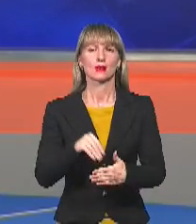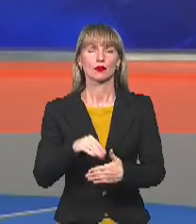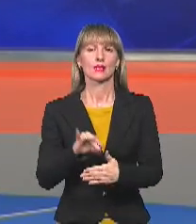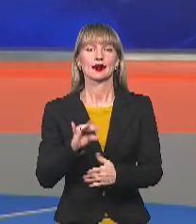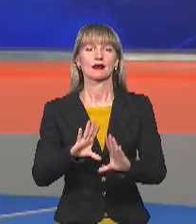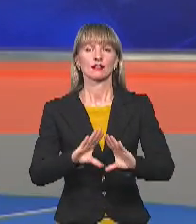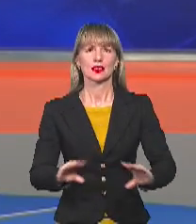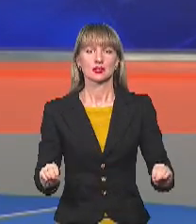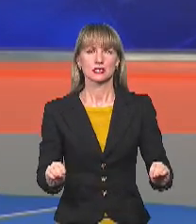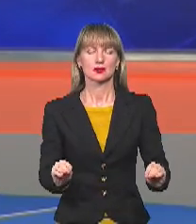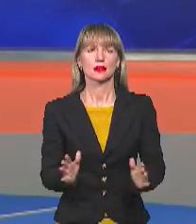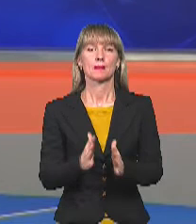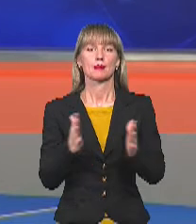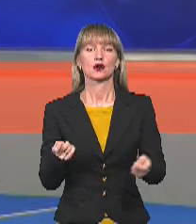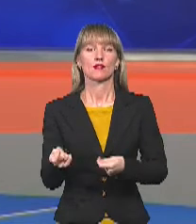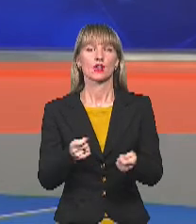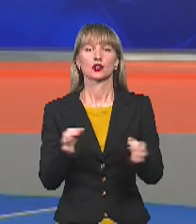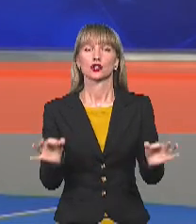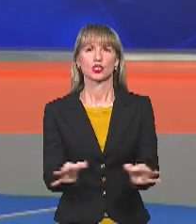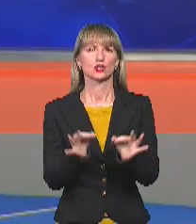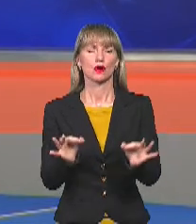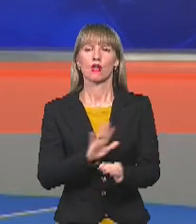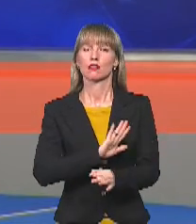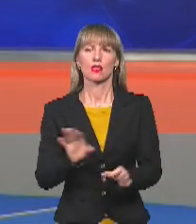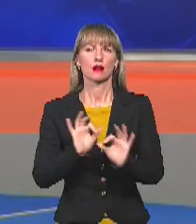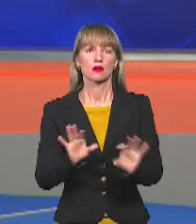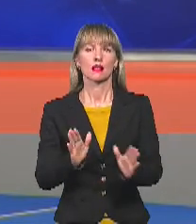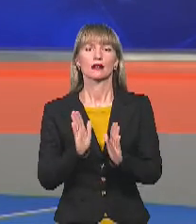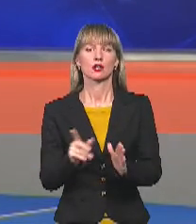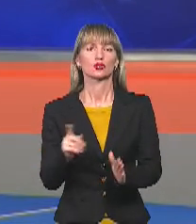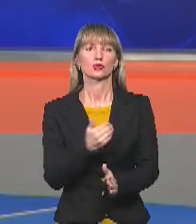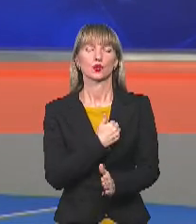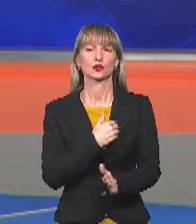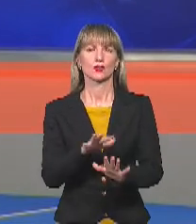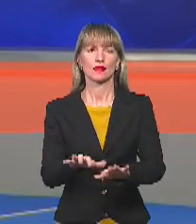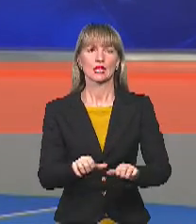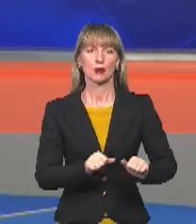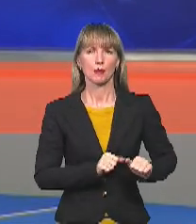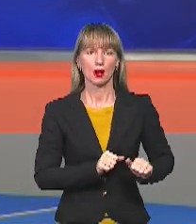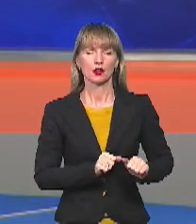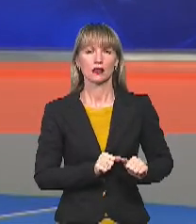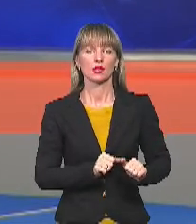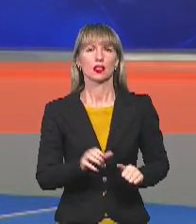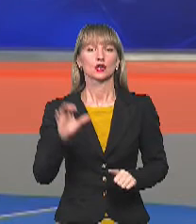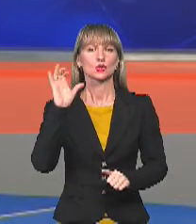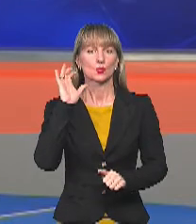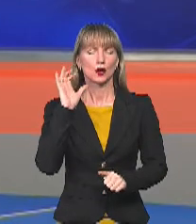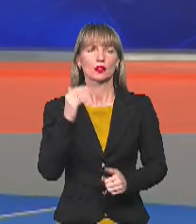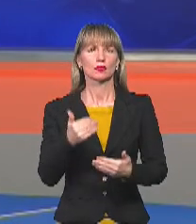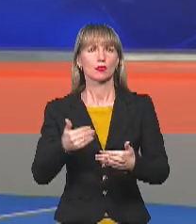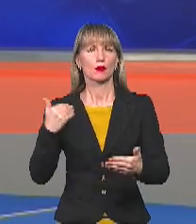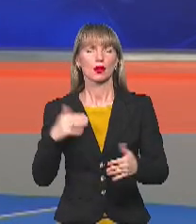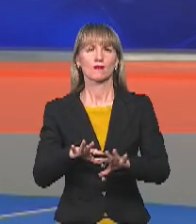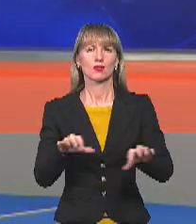і все. Більш влада нічого не декларує, не каже, а тільки щось хоче відібрати. Слухайте, попередня